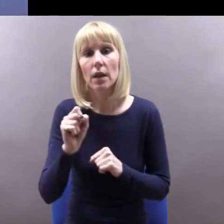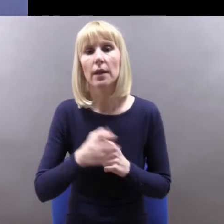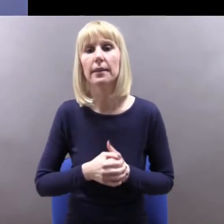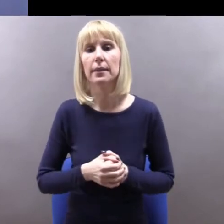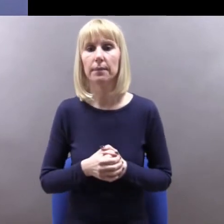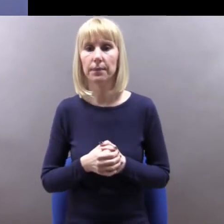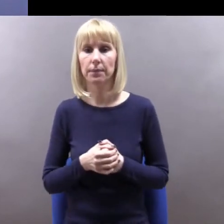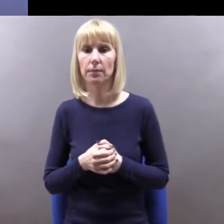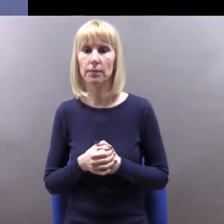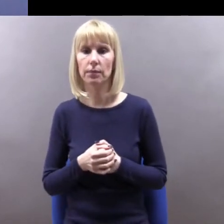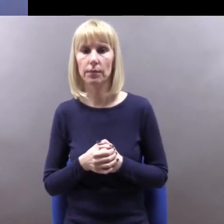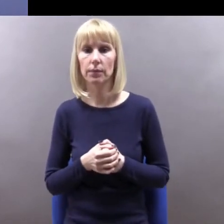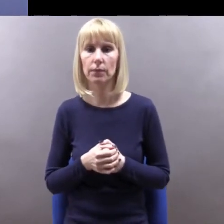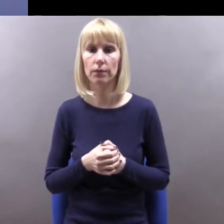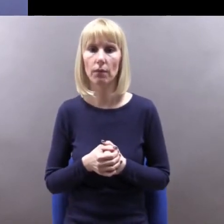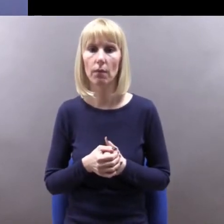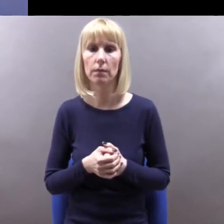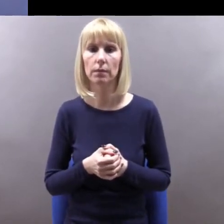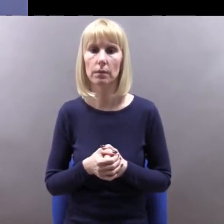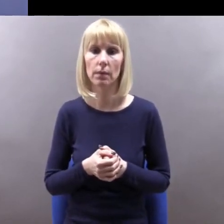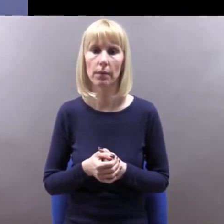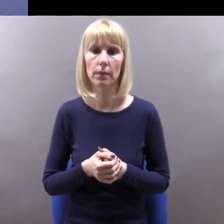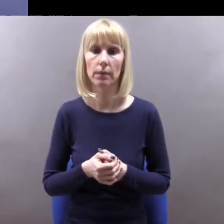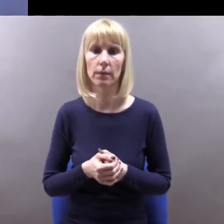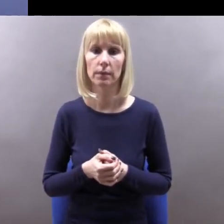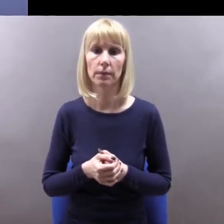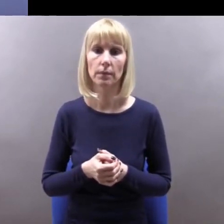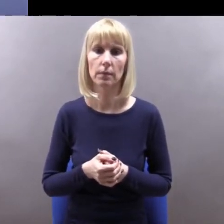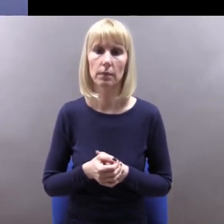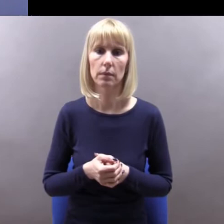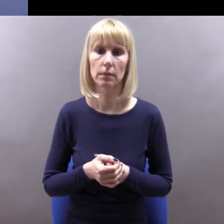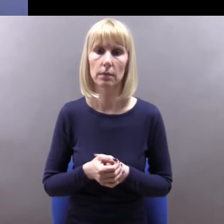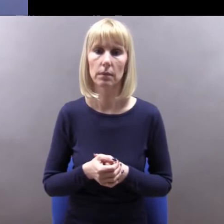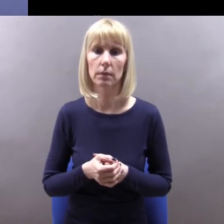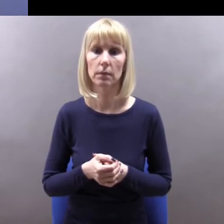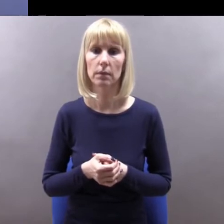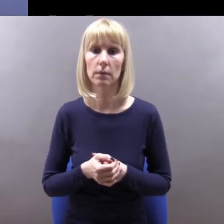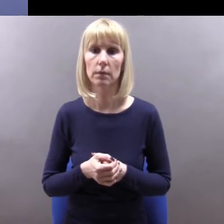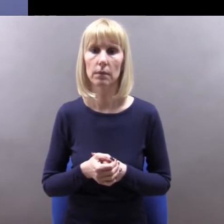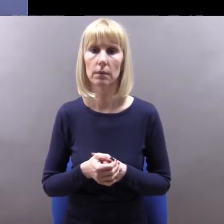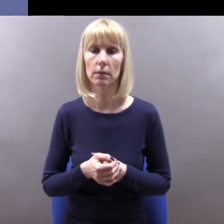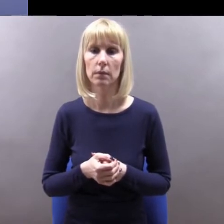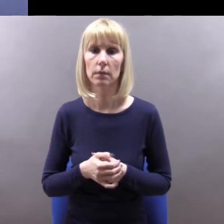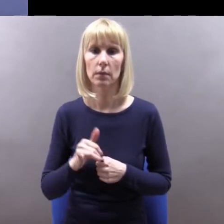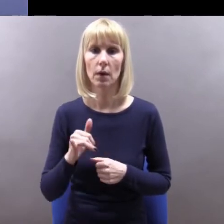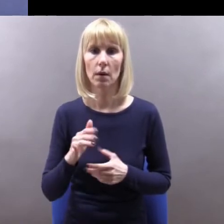tanie urządzenia, które można, że tak powiem, w większości budynków montować.